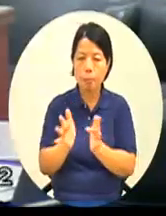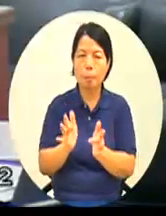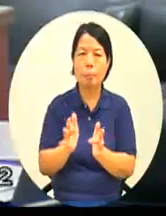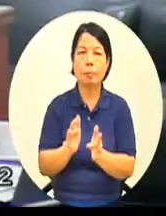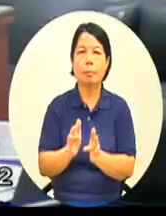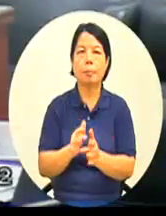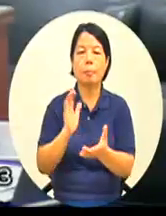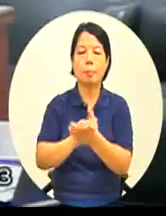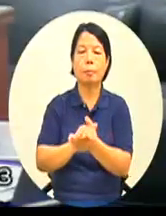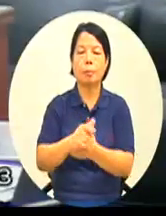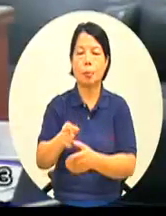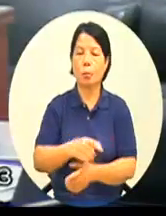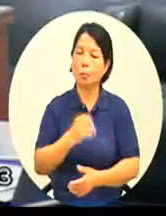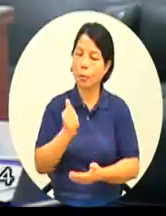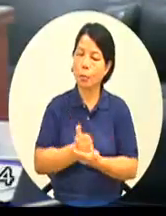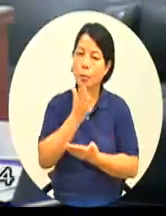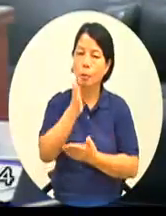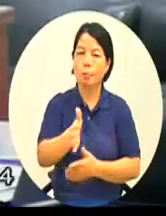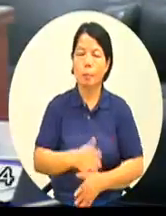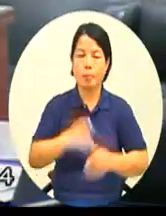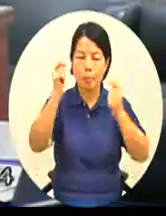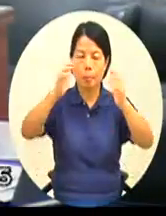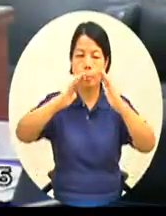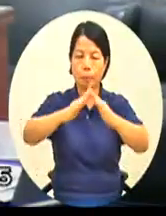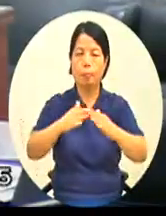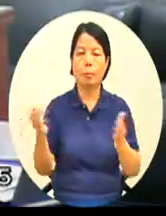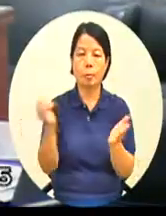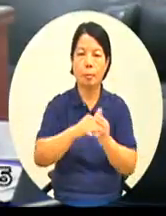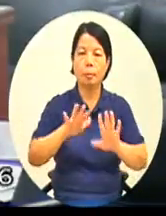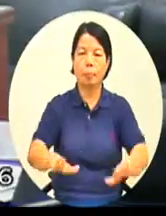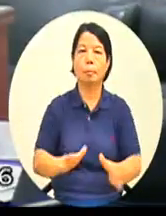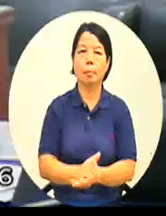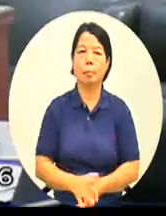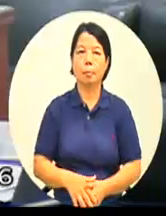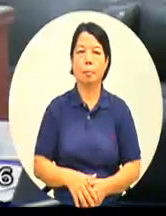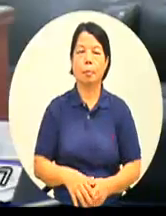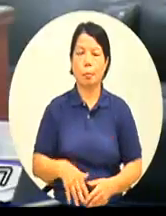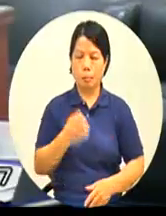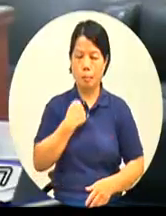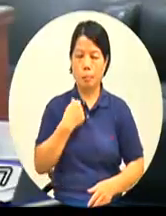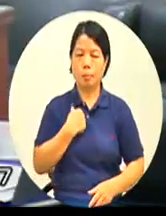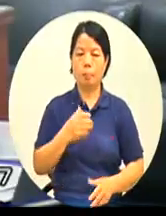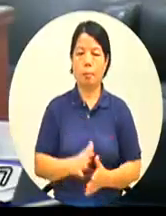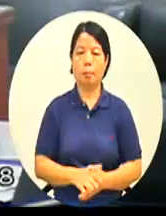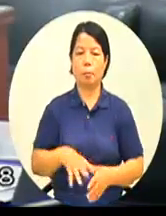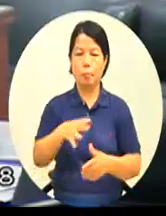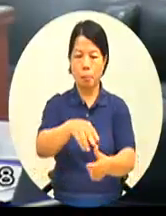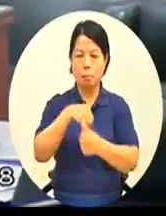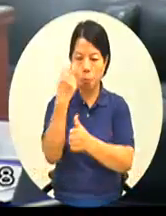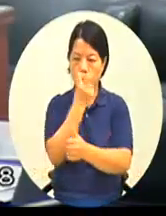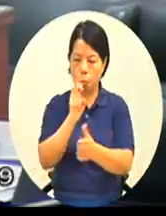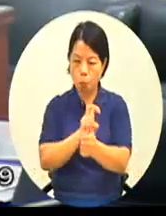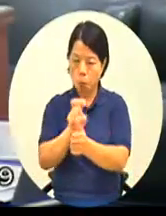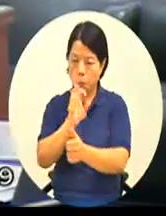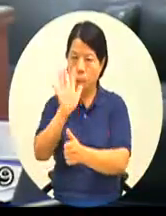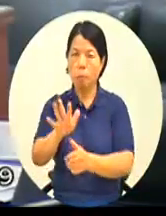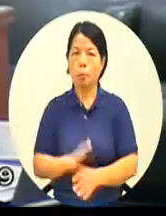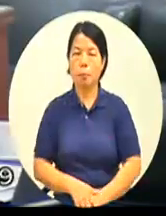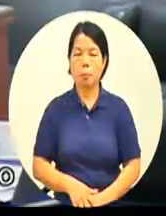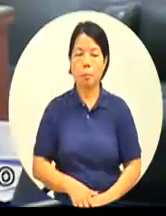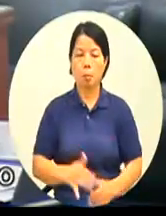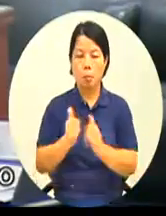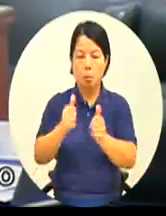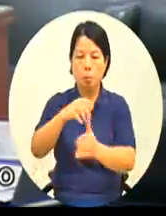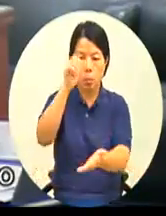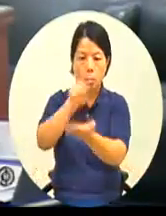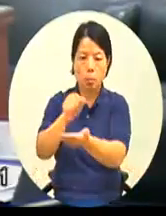请教一下我们局长哦，就是我们高雄市到底现在所知道的列管的，我们社会局有把他们记录下